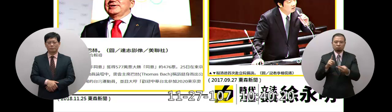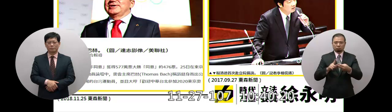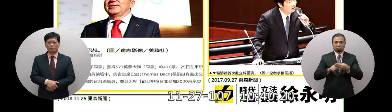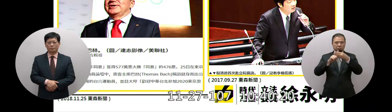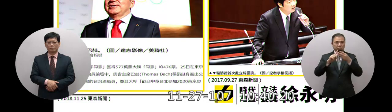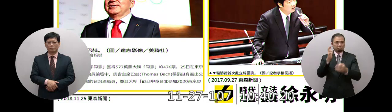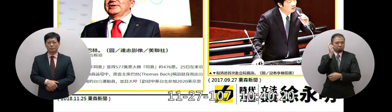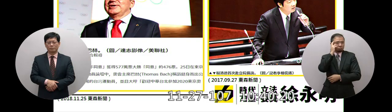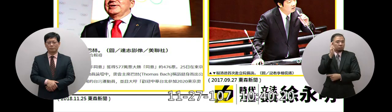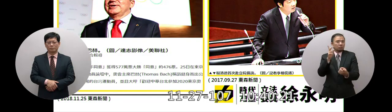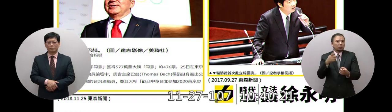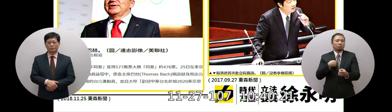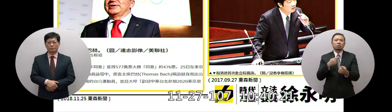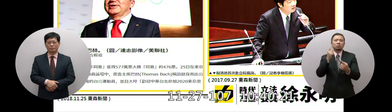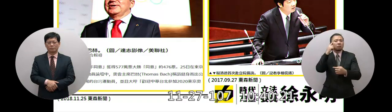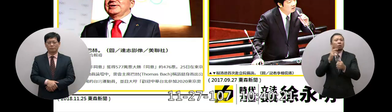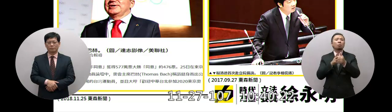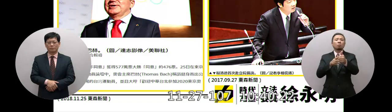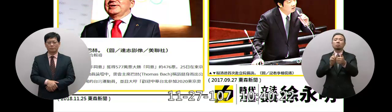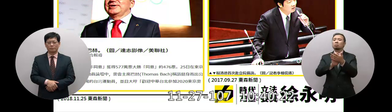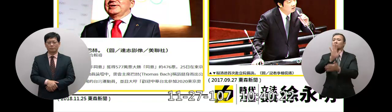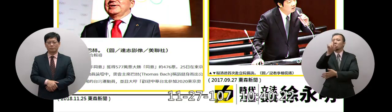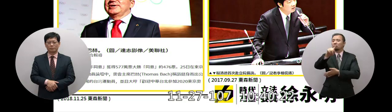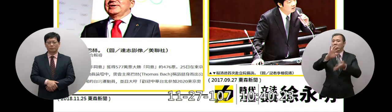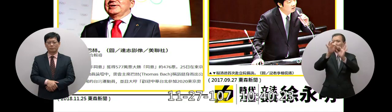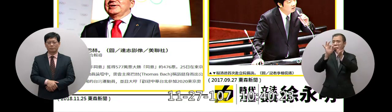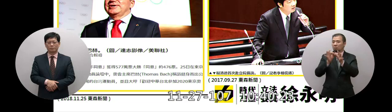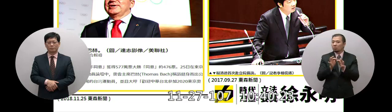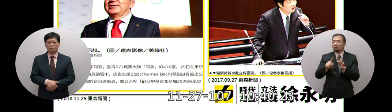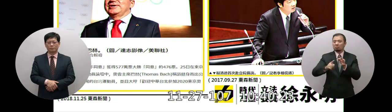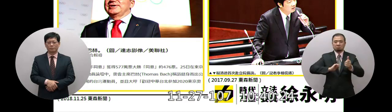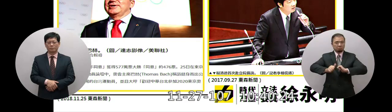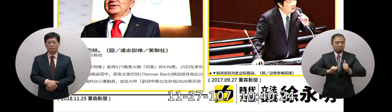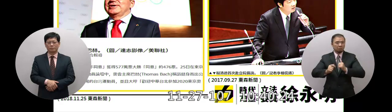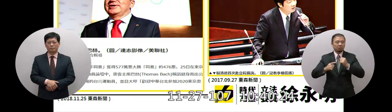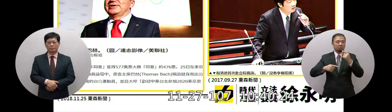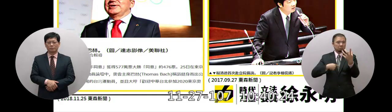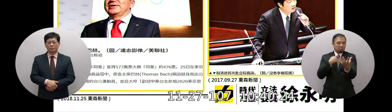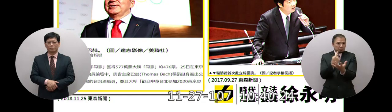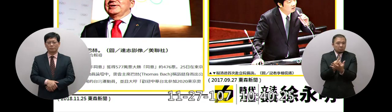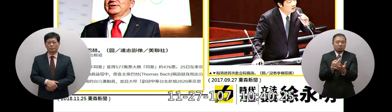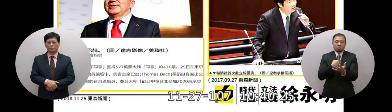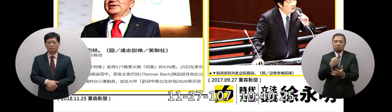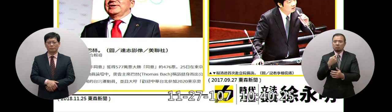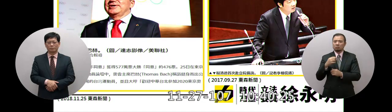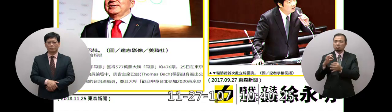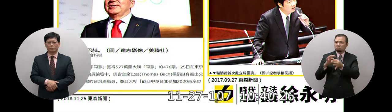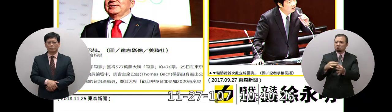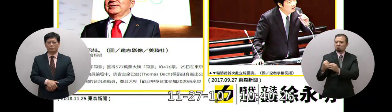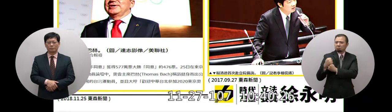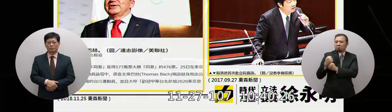来奥会、奥运的参加会再继续争取证明吗？